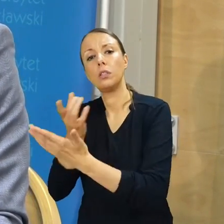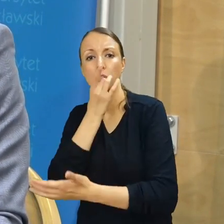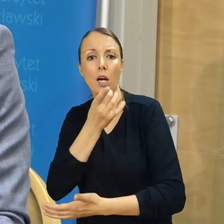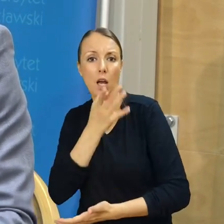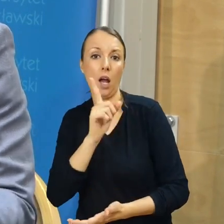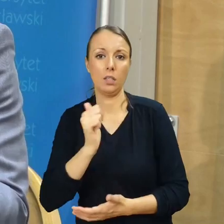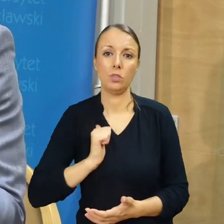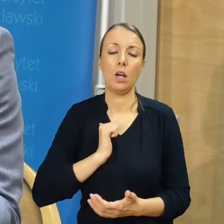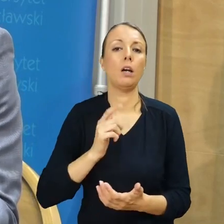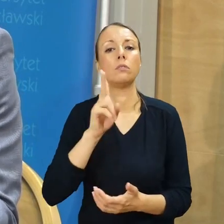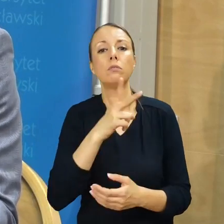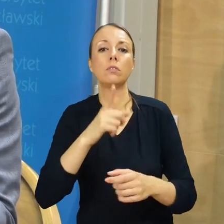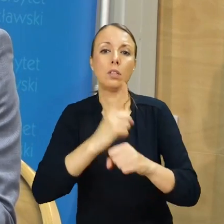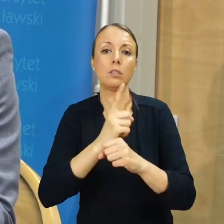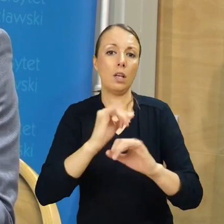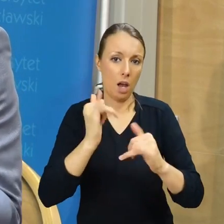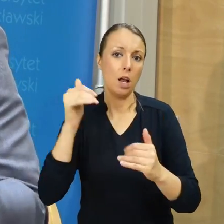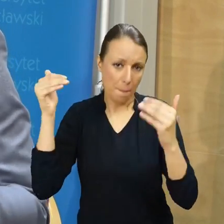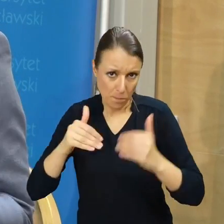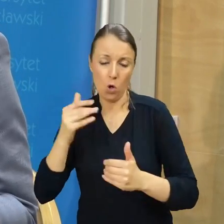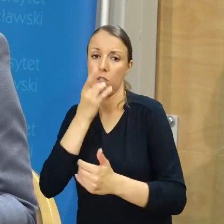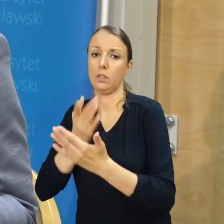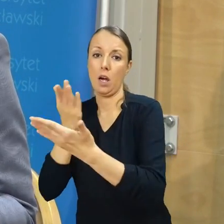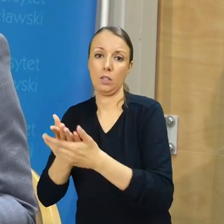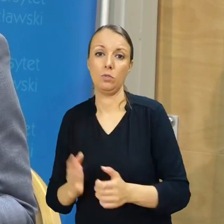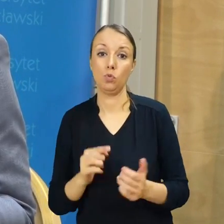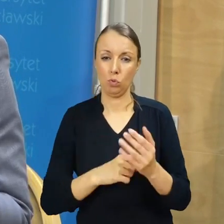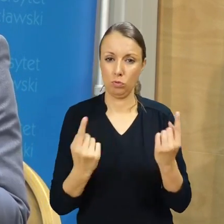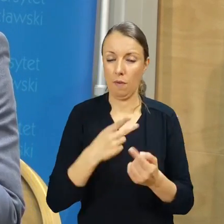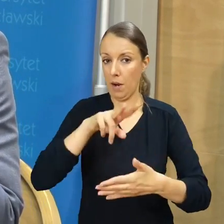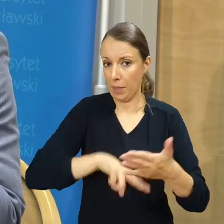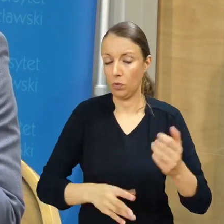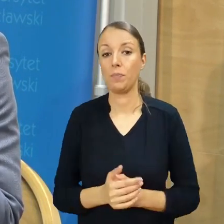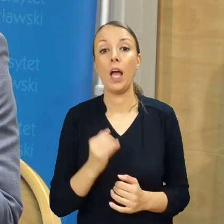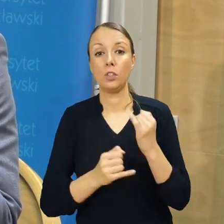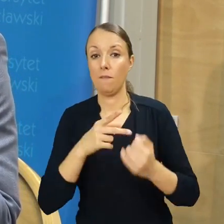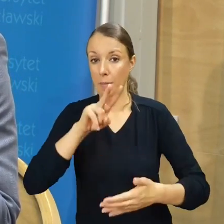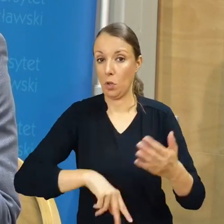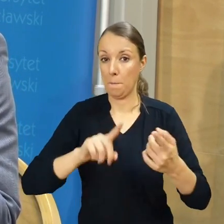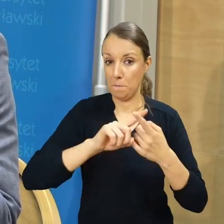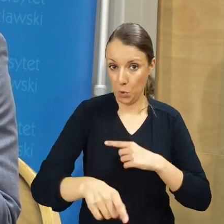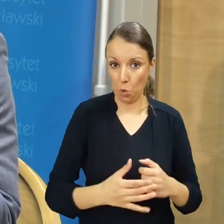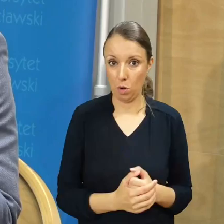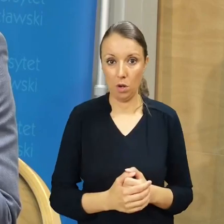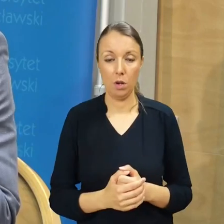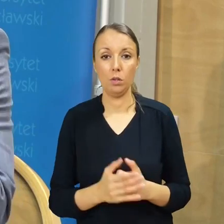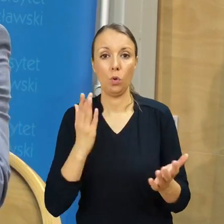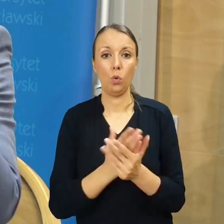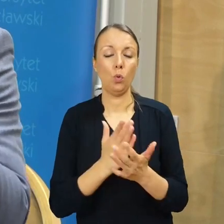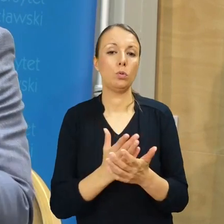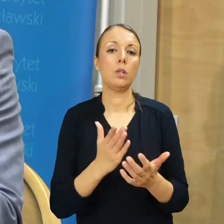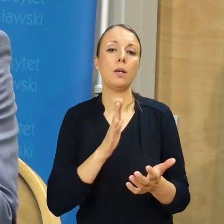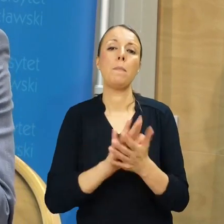uchwałach, ale jednak tutaj mamy sytuację 2 miesiące. Jeżeli ja przed upływem tych 2 miesięcy nie, bezczynności nie mogę skarżyć, bo